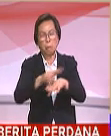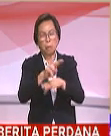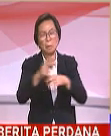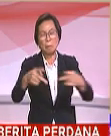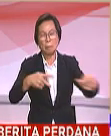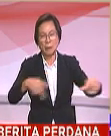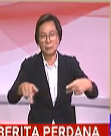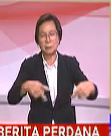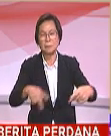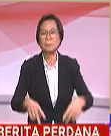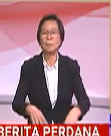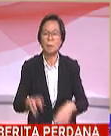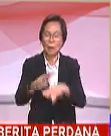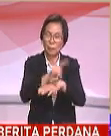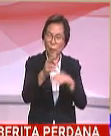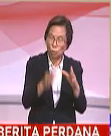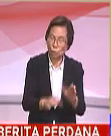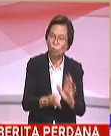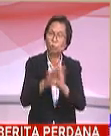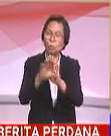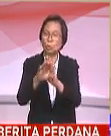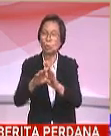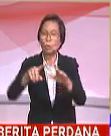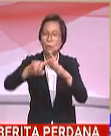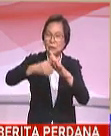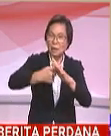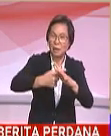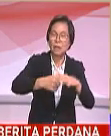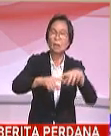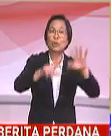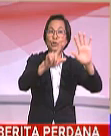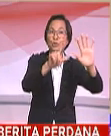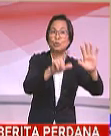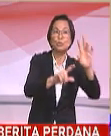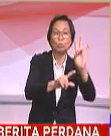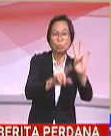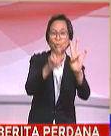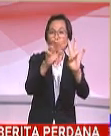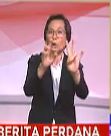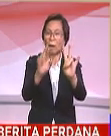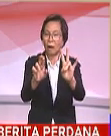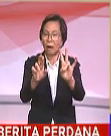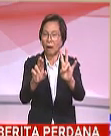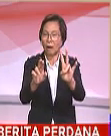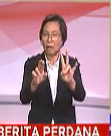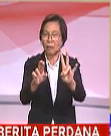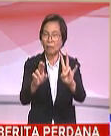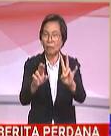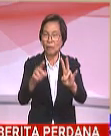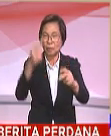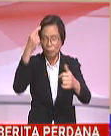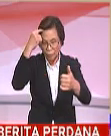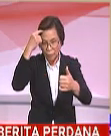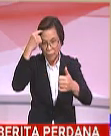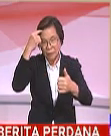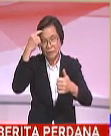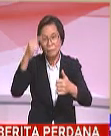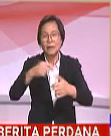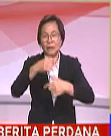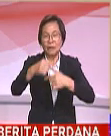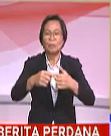sebagai pengguna seperti pelaksanaan konsep 7R, Rethink,